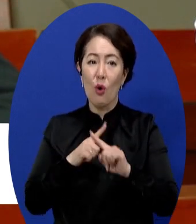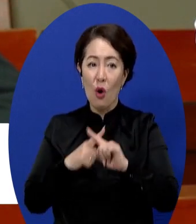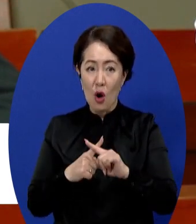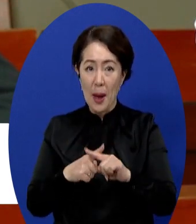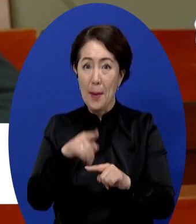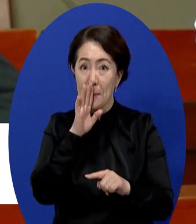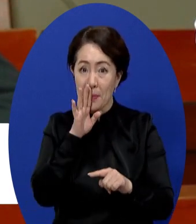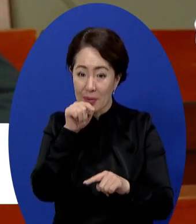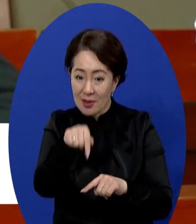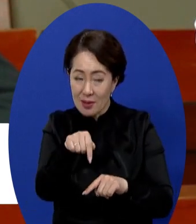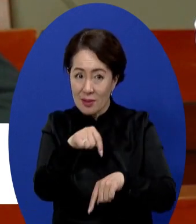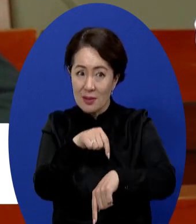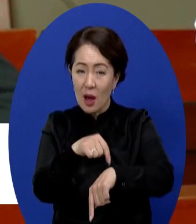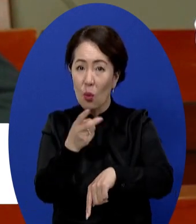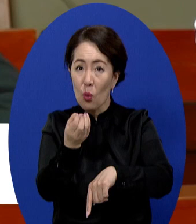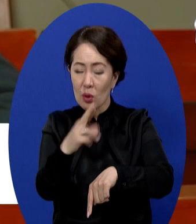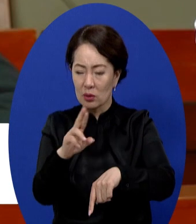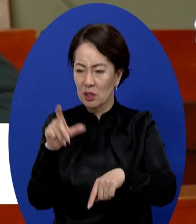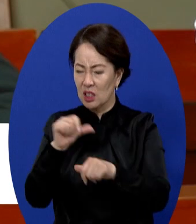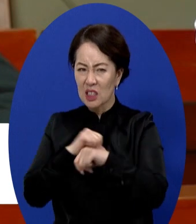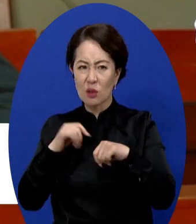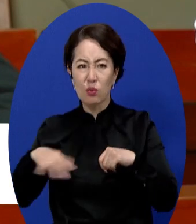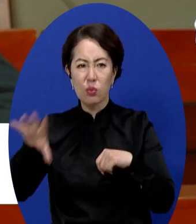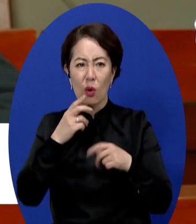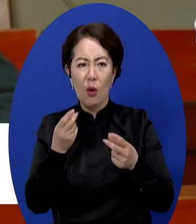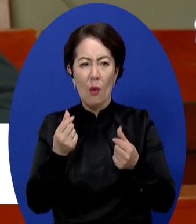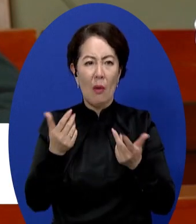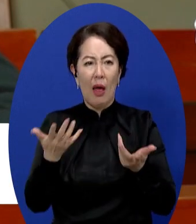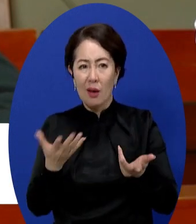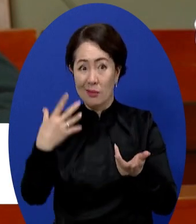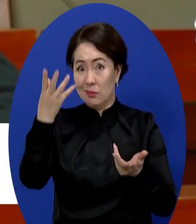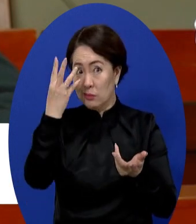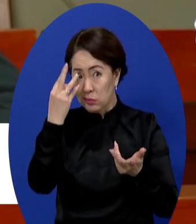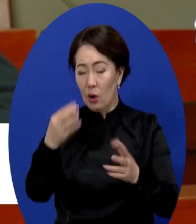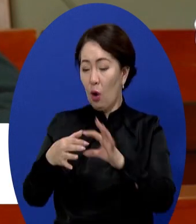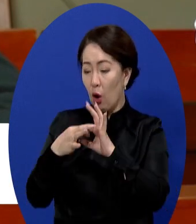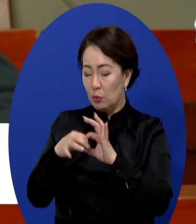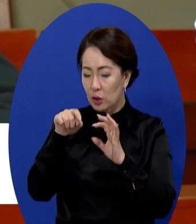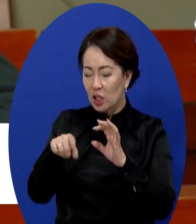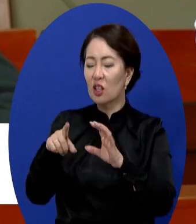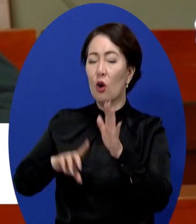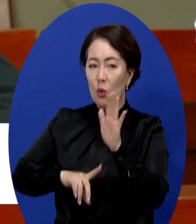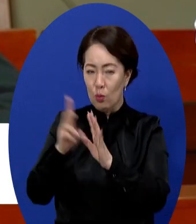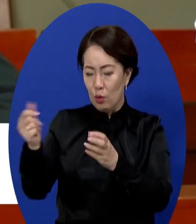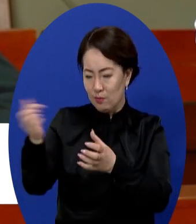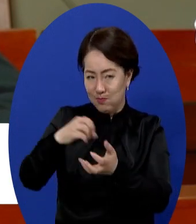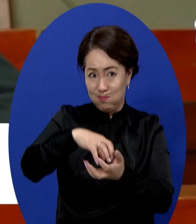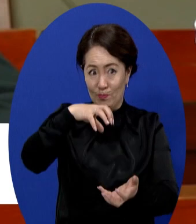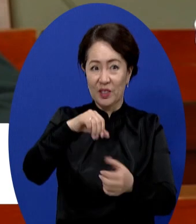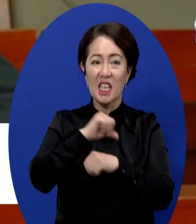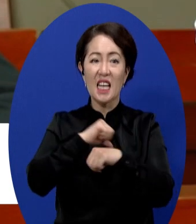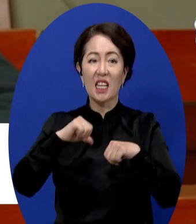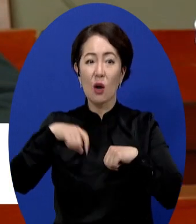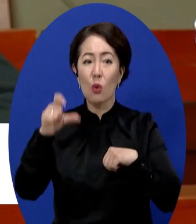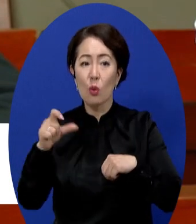иргэд маань эдийн засгийн хувьд сөрөхгүй байх үүднээс энэ их үүсвэрийг бид нар одоо иргэн бүртээ зориулах нь